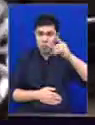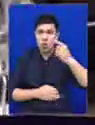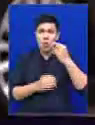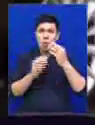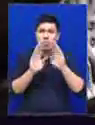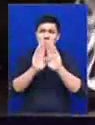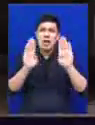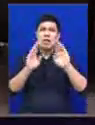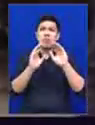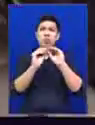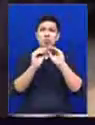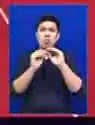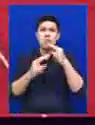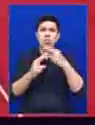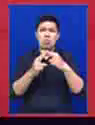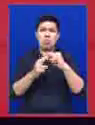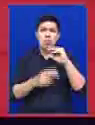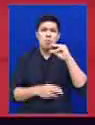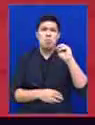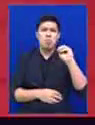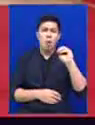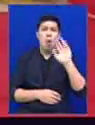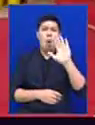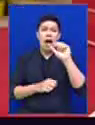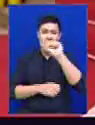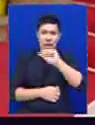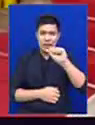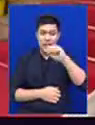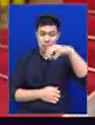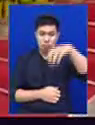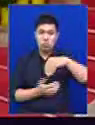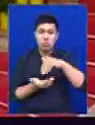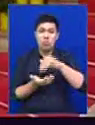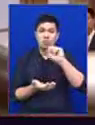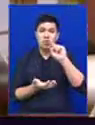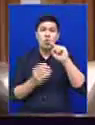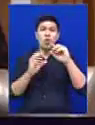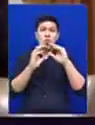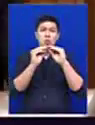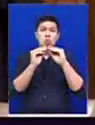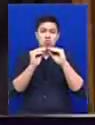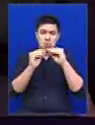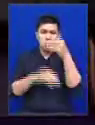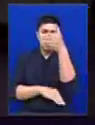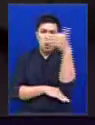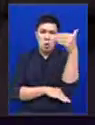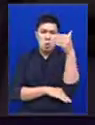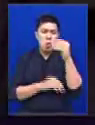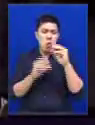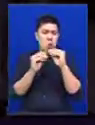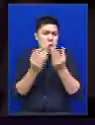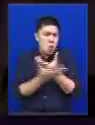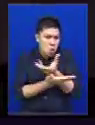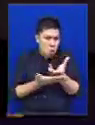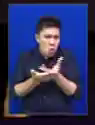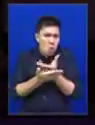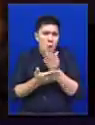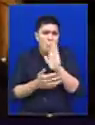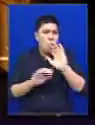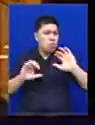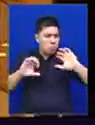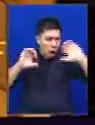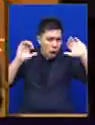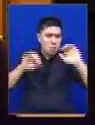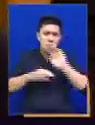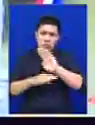ธีเปิดการประชุมโปอ๋าวฟอรัมฟอร์มเอเชียณศูนย์การประชุมนานาชาติเมืองโปอ๋าวซึ่งเป็นเวทีระดมความคิดเห็นจากภาครัฐและเ